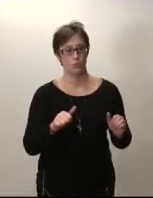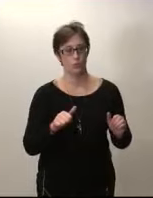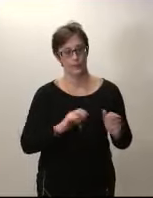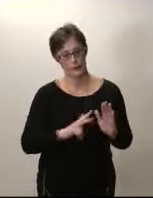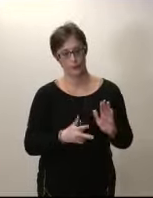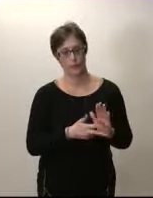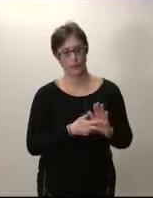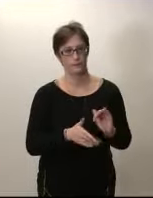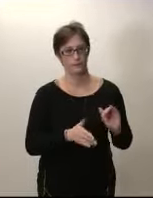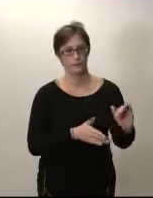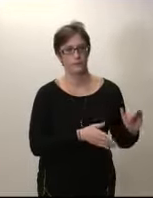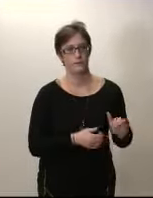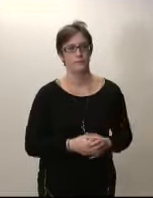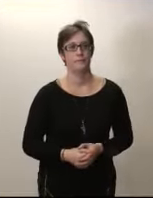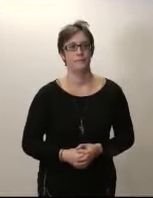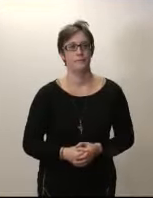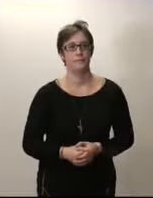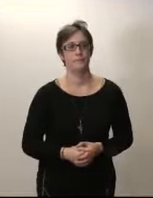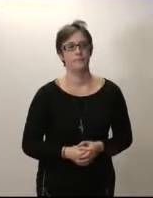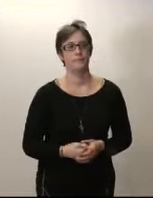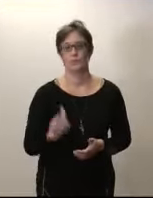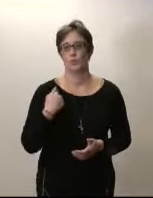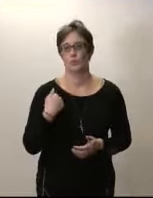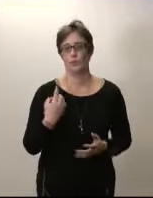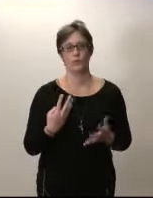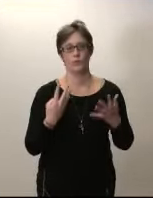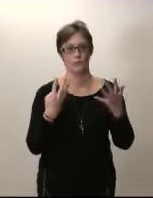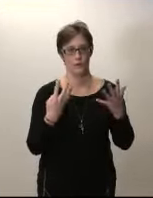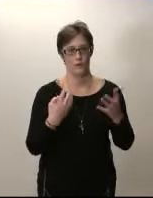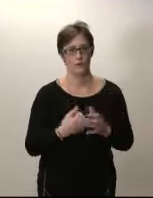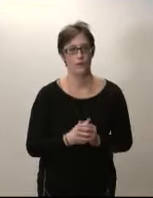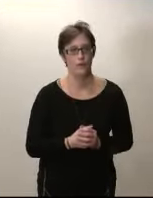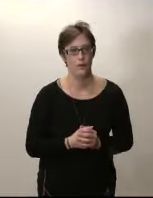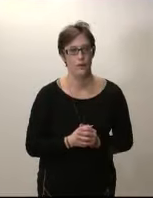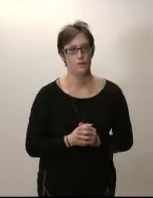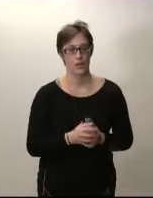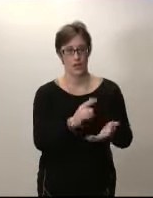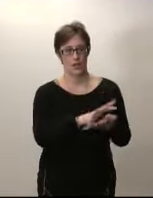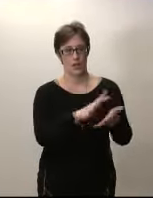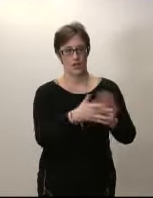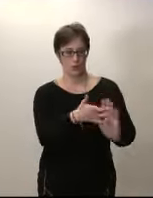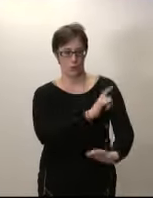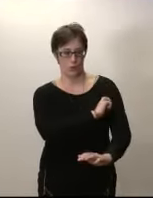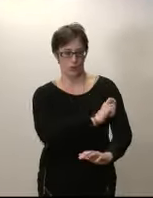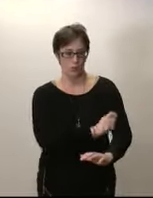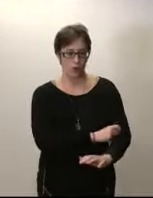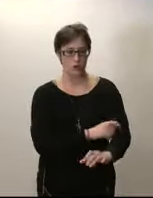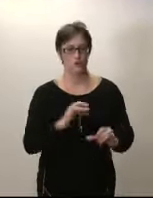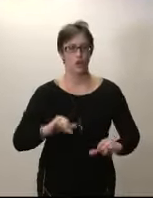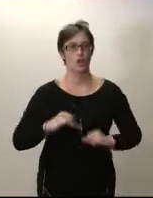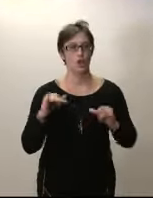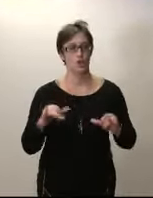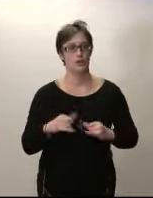est adopté. Point numéro 9, attribution de subventions aux associations sportives et de